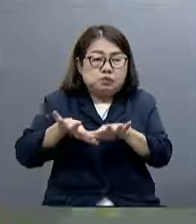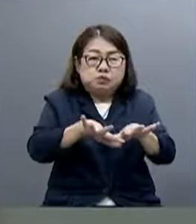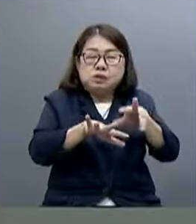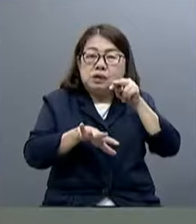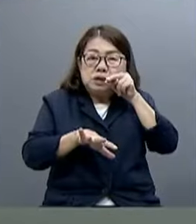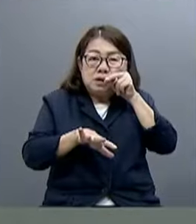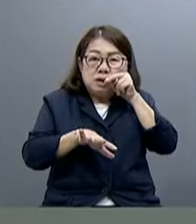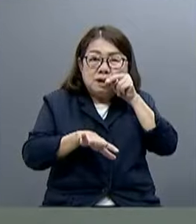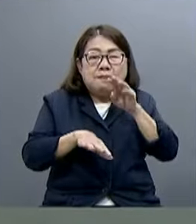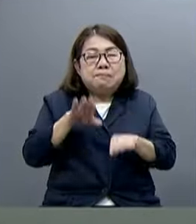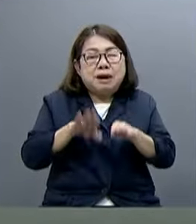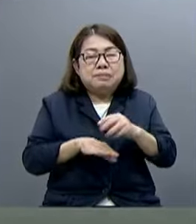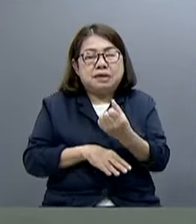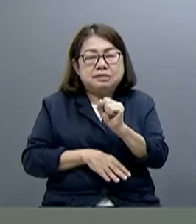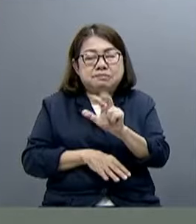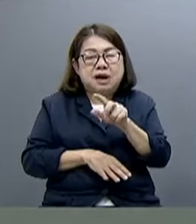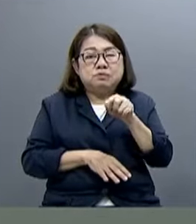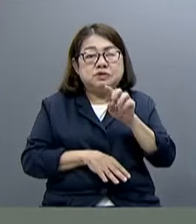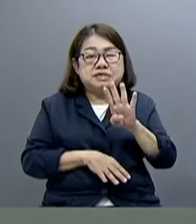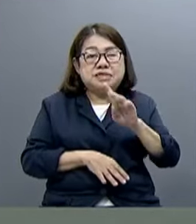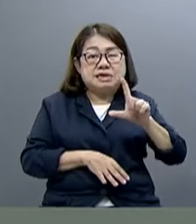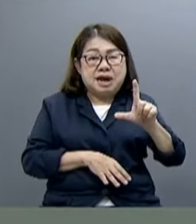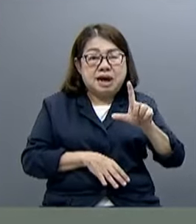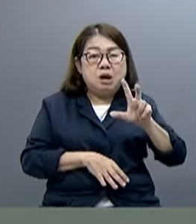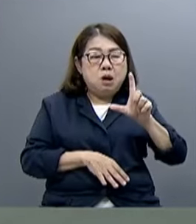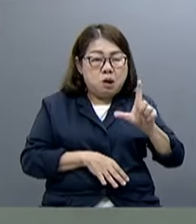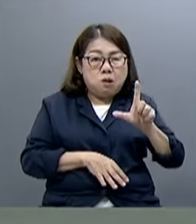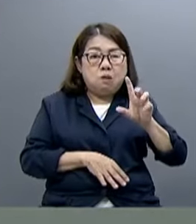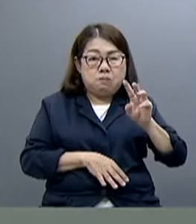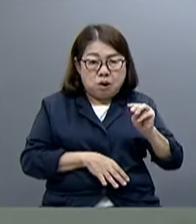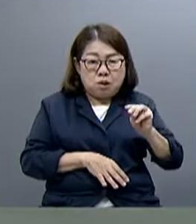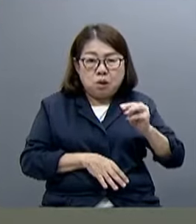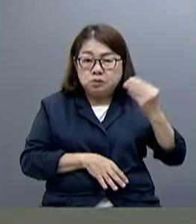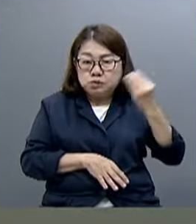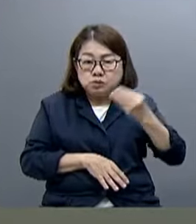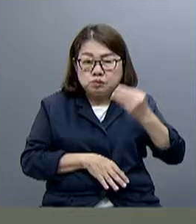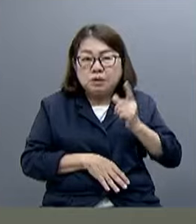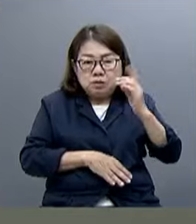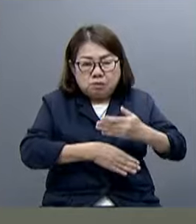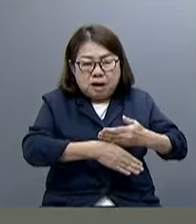ที่ 13.4 ล้านลูกบาศก์เมตรต่อวันและมีแผนจะรับน้ำเพิ่มขึ้นอีกค่ะ